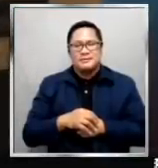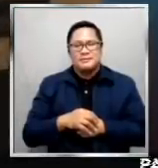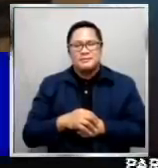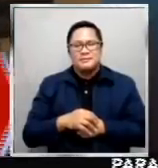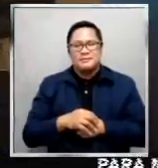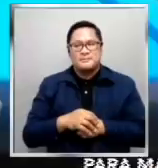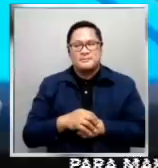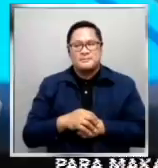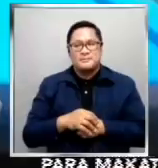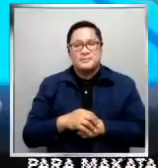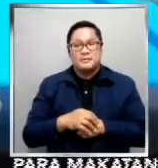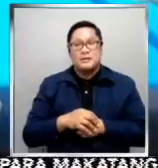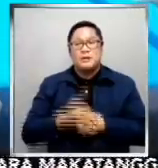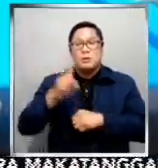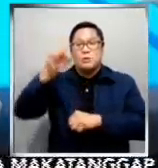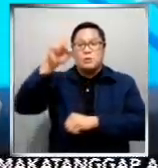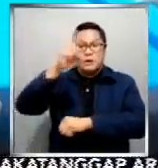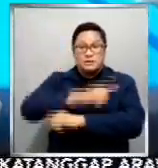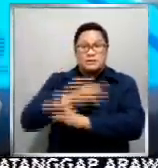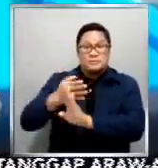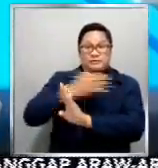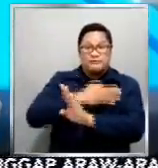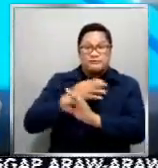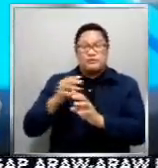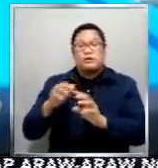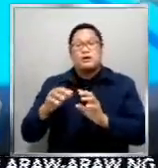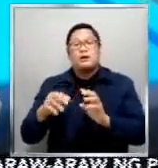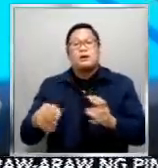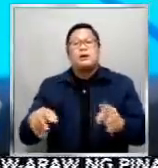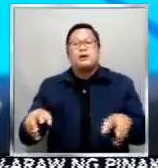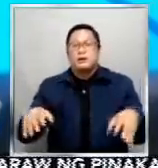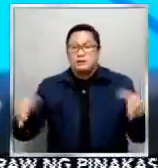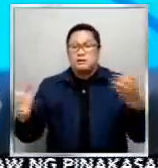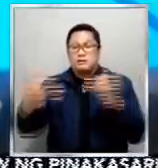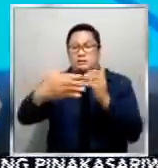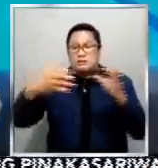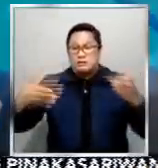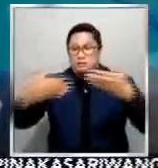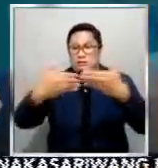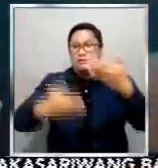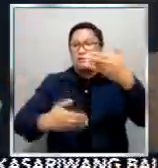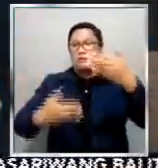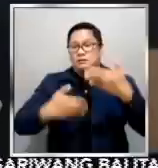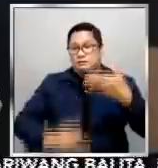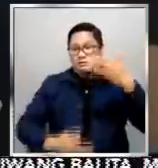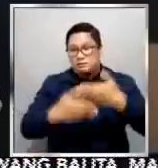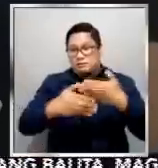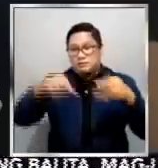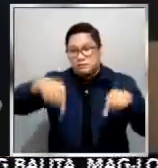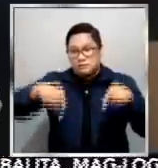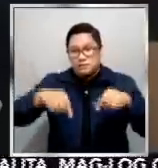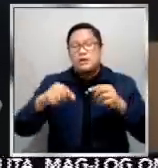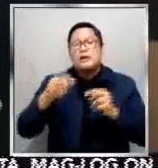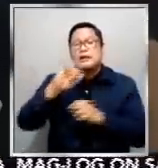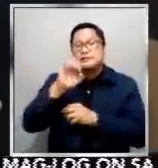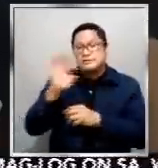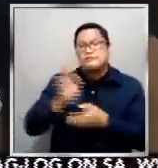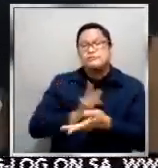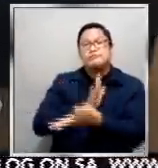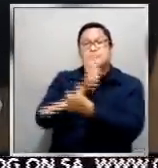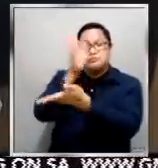Isang araw bago mag-shutdown ang buong mundo ay saktong nakasakay na ng eroplano ang Pilipinong pro billiards player na si Jeff De Luna mula Las